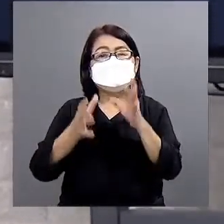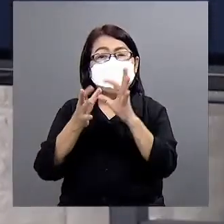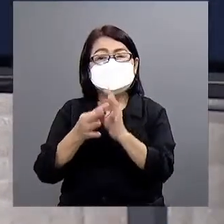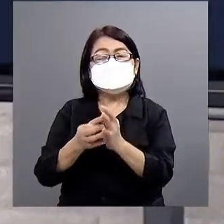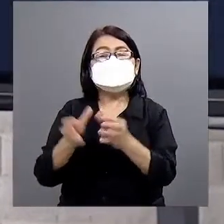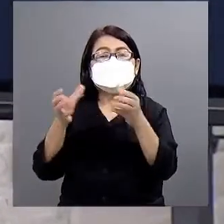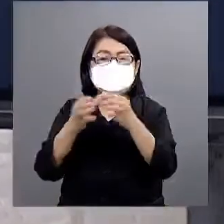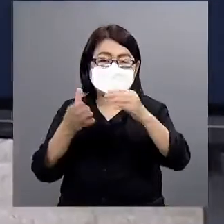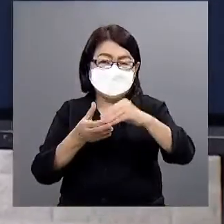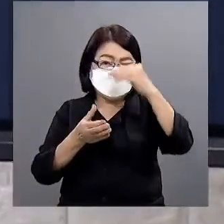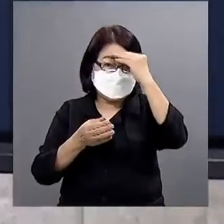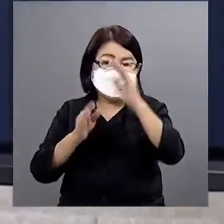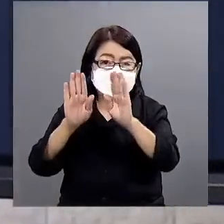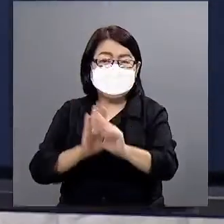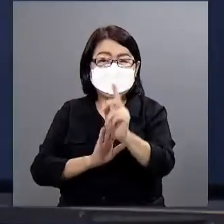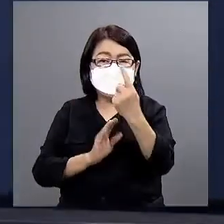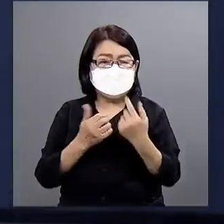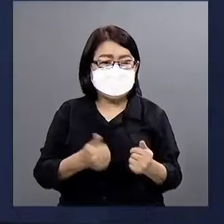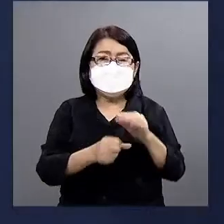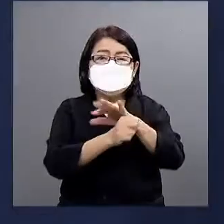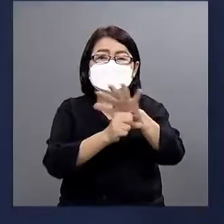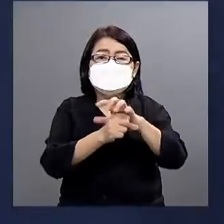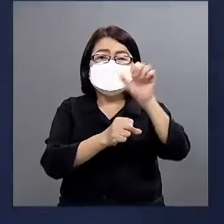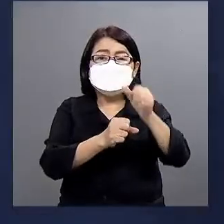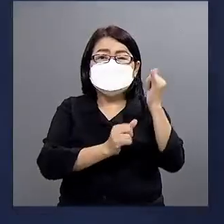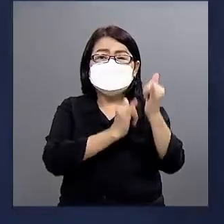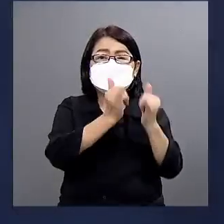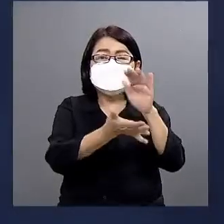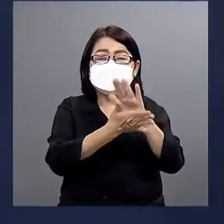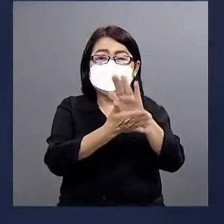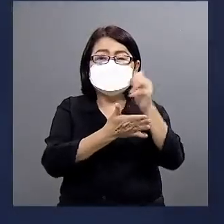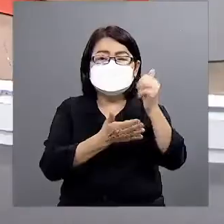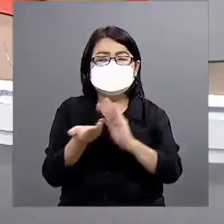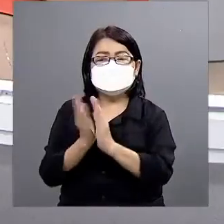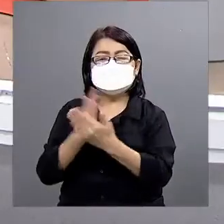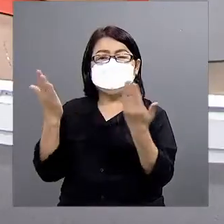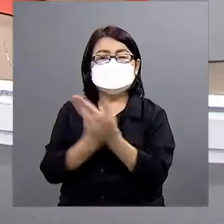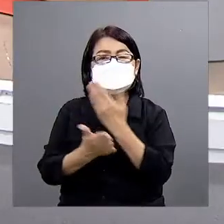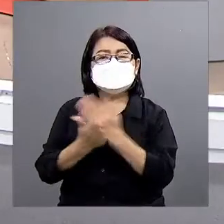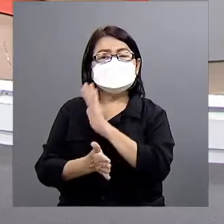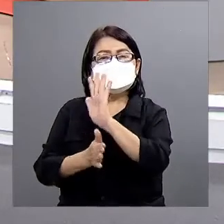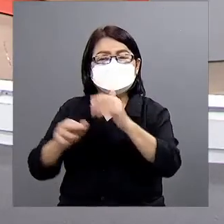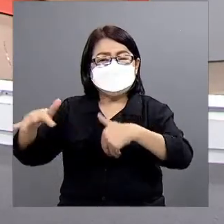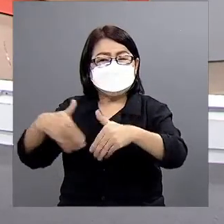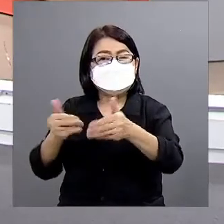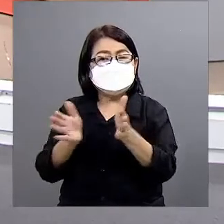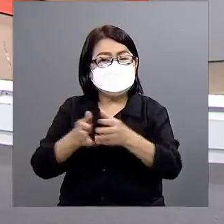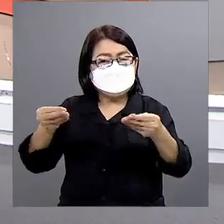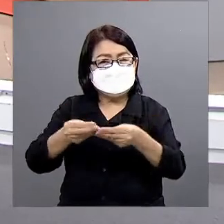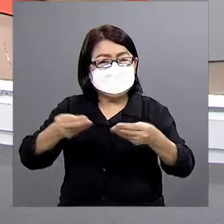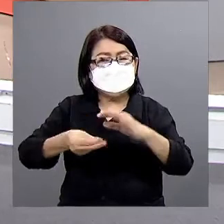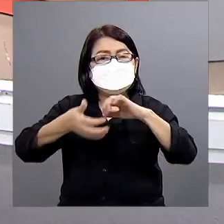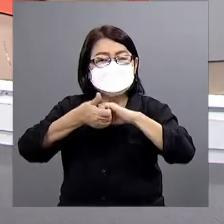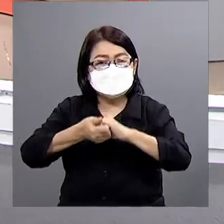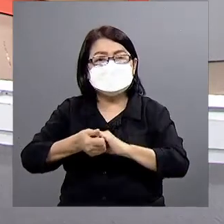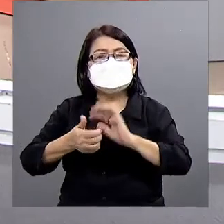ใหม่ในช่วงที่โควิดการศึกษาปรับตัวเราได้เห็นบทบาทของชุมชนแล้วก็ภาคประชาสังคมมากขึ้นอันนี้น่าจะช่วยหนุนเสริมให้ห้องเรียนต